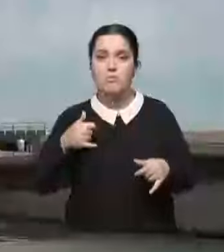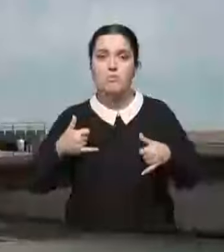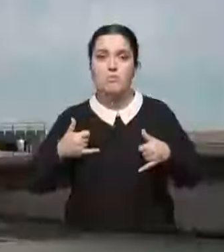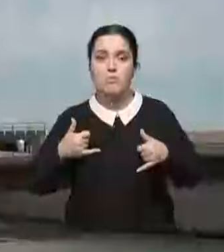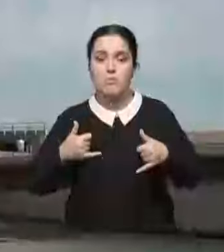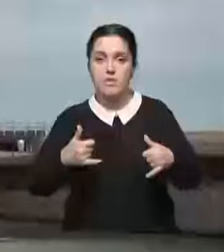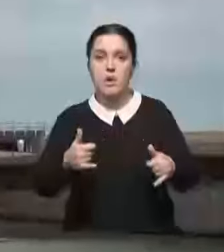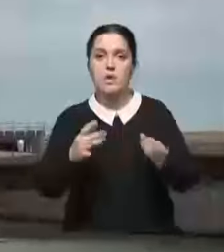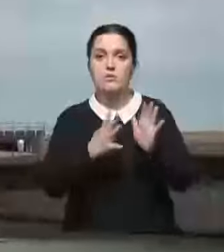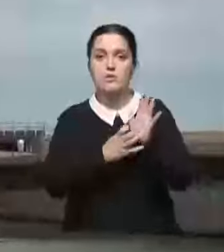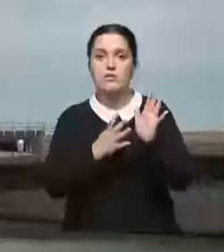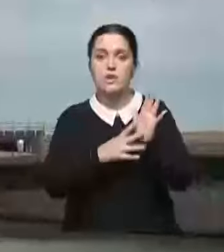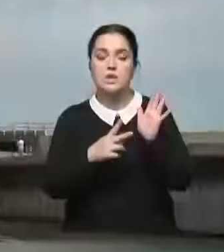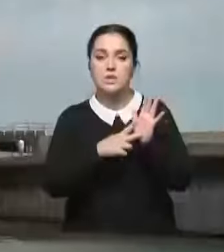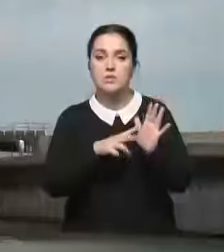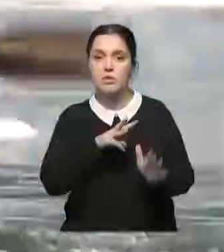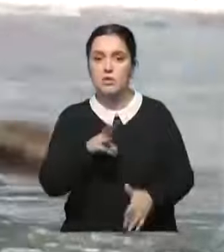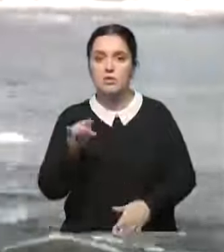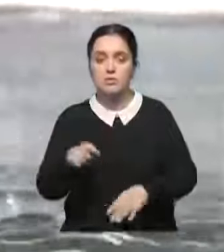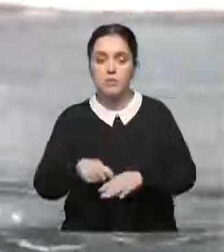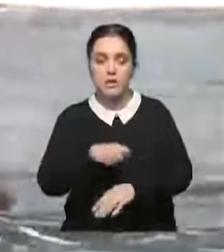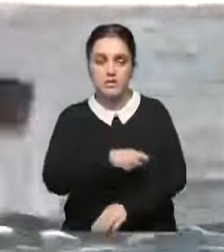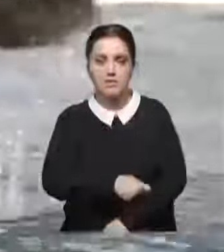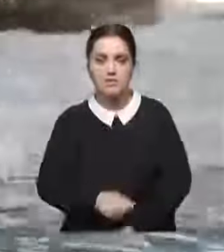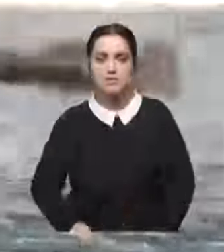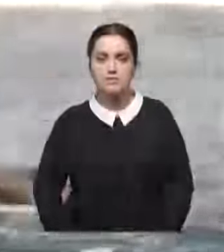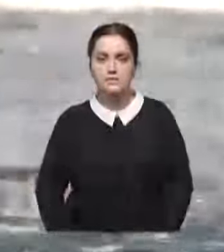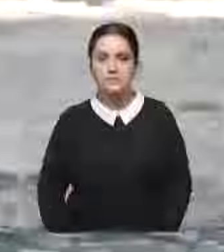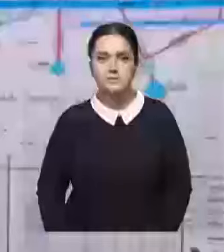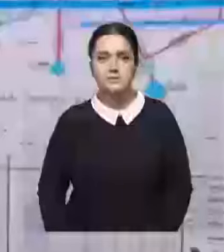сезон он составит 997 миллионов кубометров.